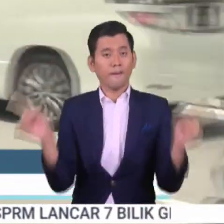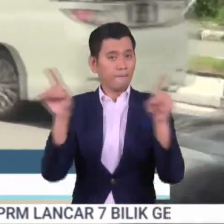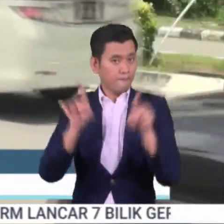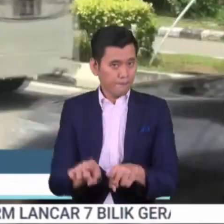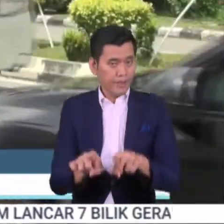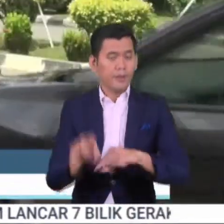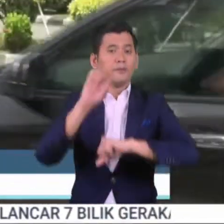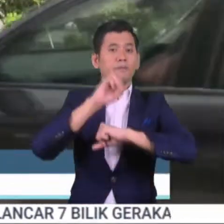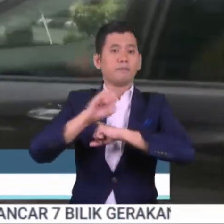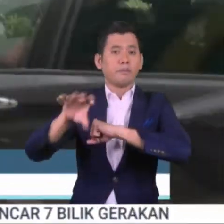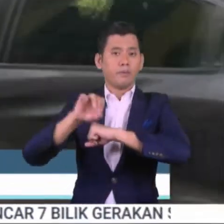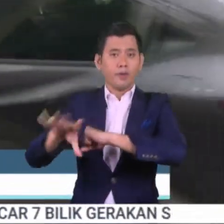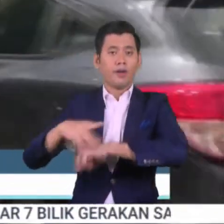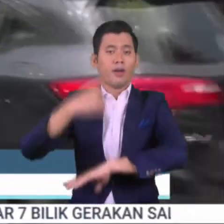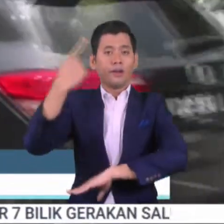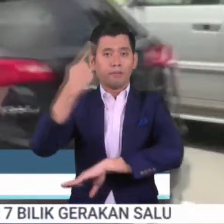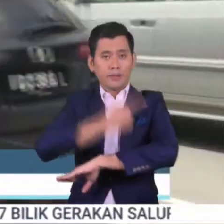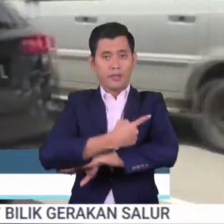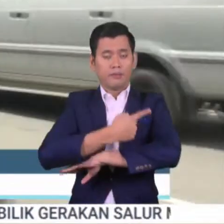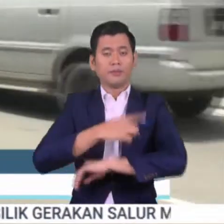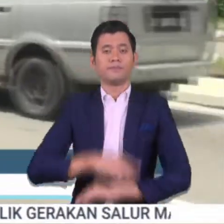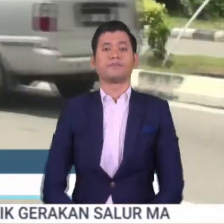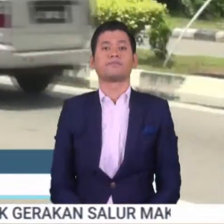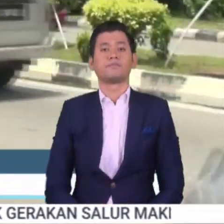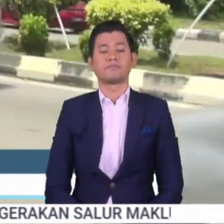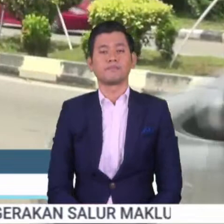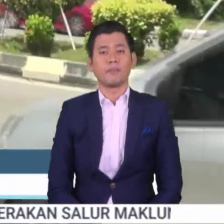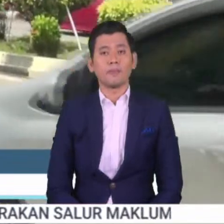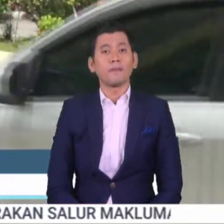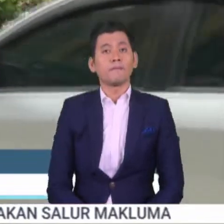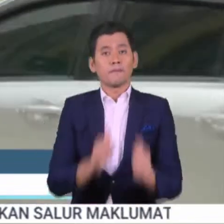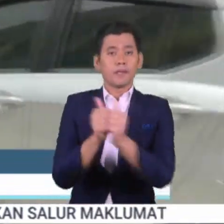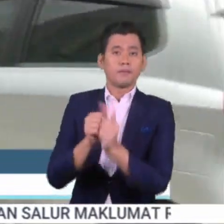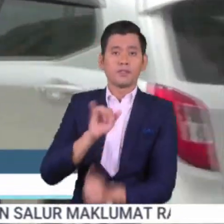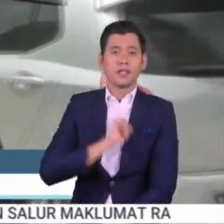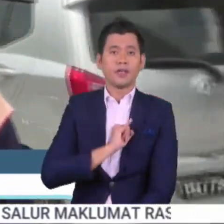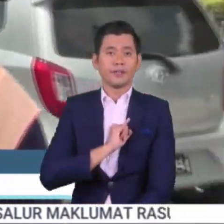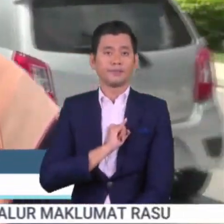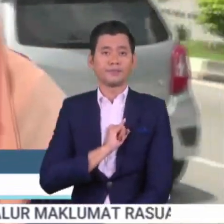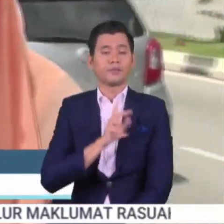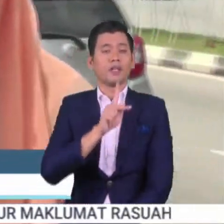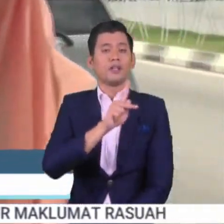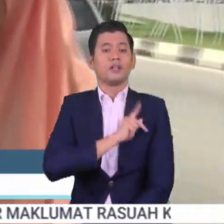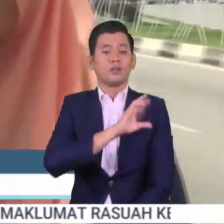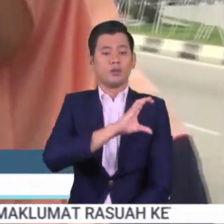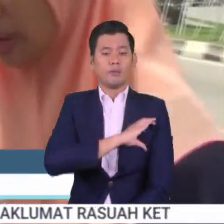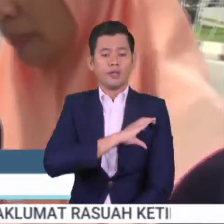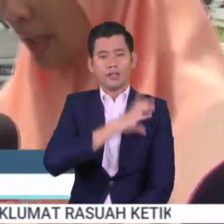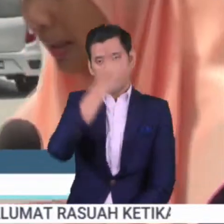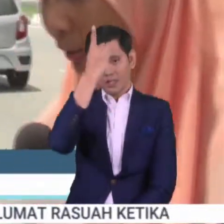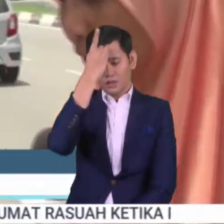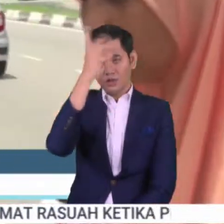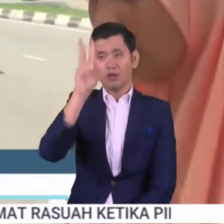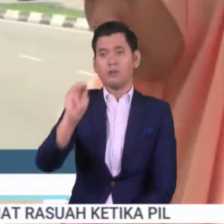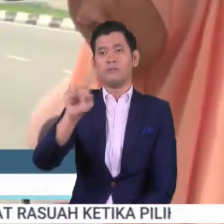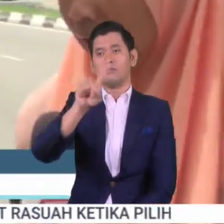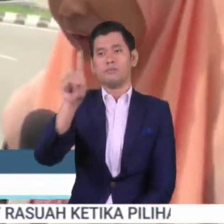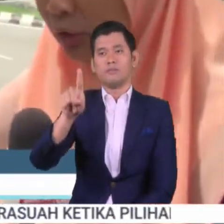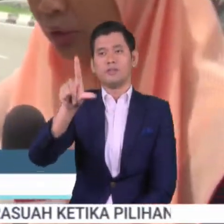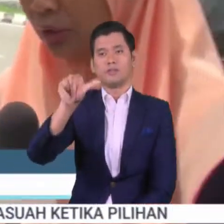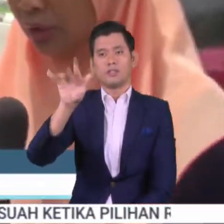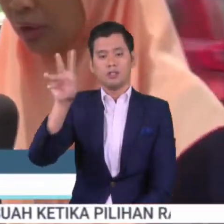hari kempen yang memasuki hari pertama hari ini. Dan bersama saya ketika ini, Ketua Polis Terengganu, Datuk Mazli Mazlan. Datuk, di pihak Datuk,